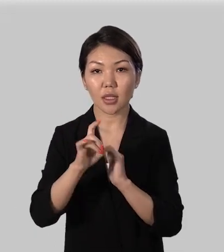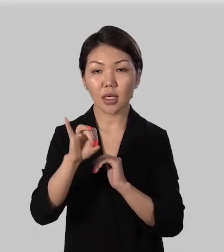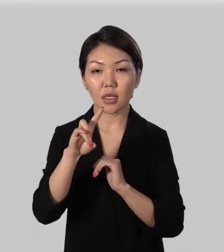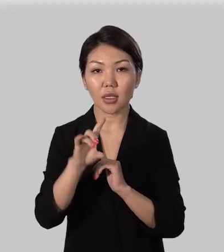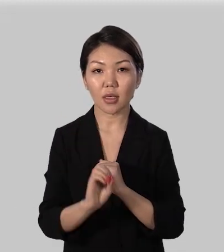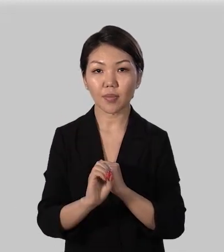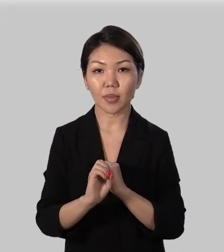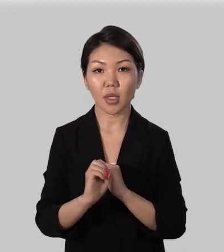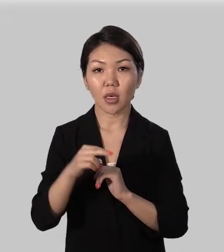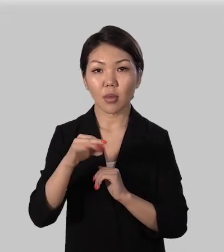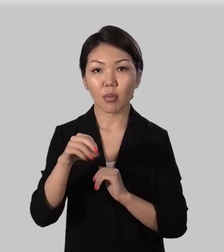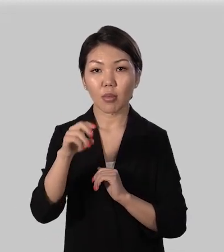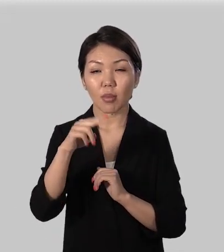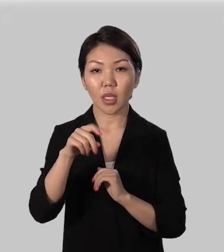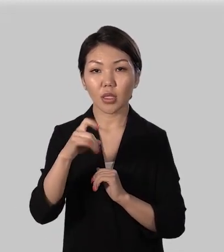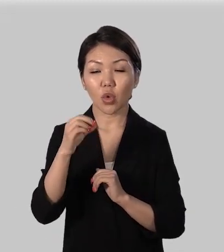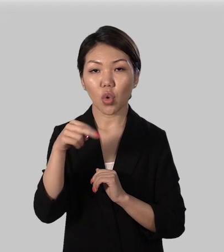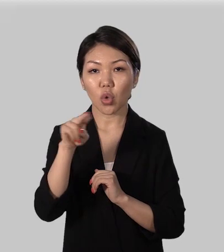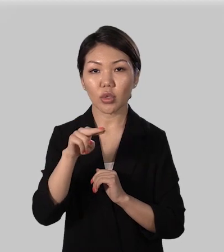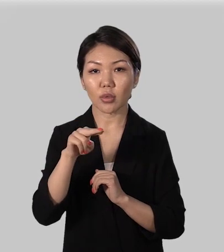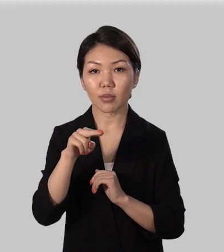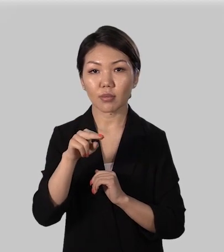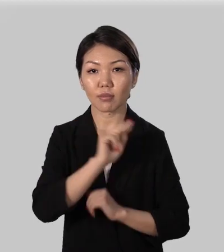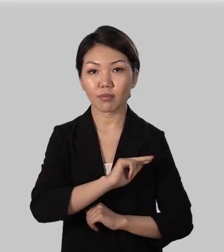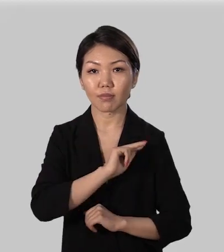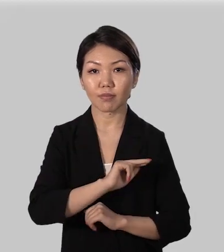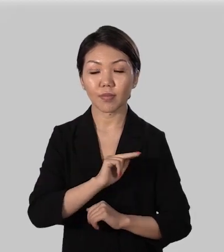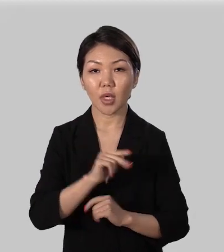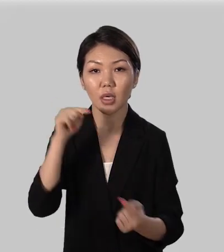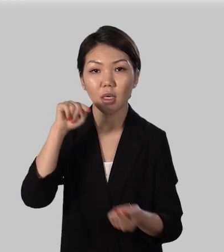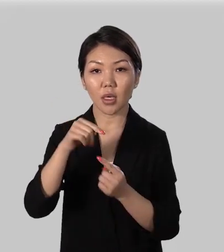психологический подход психологический роман